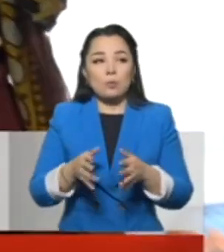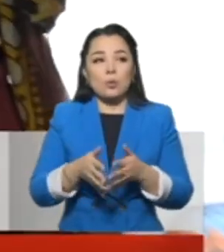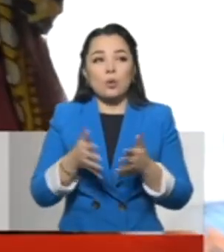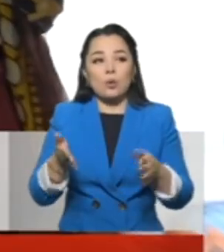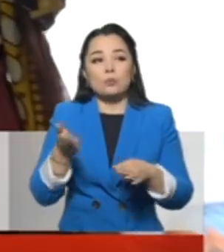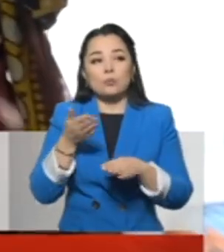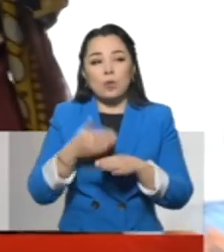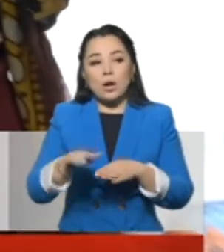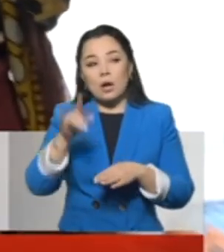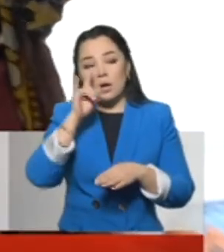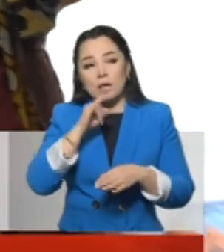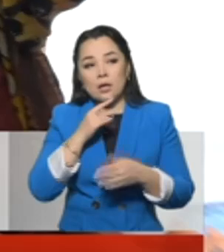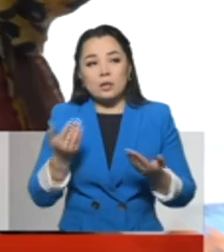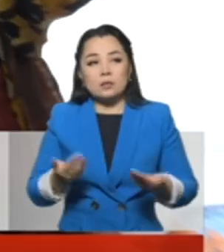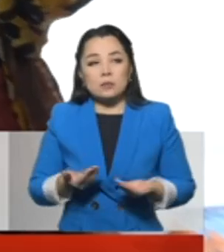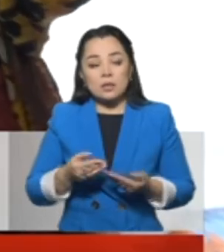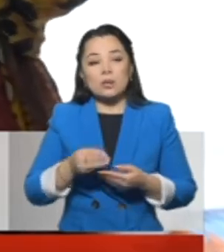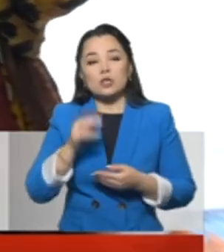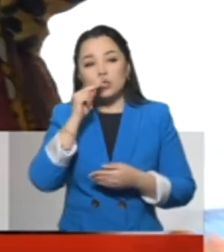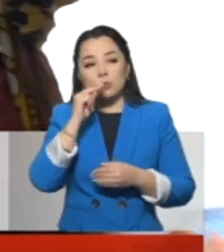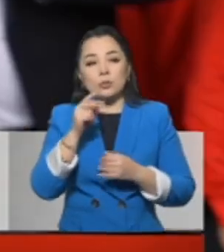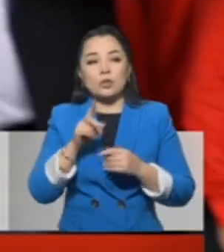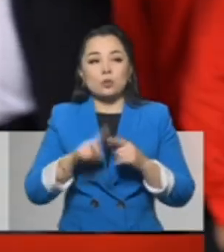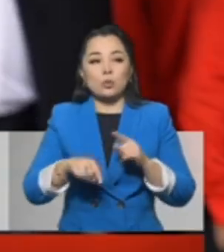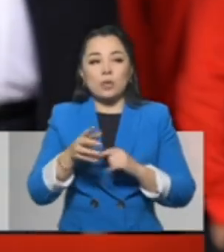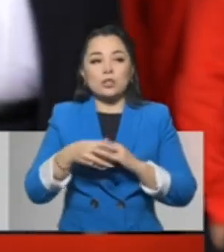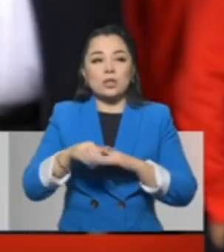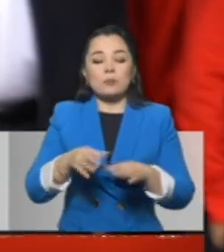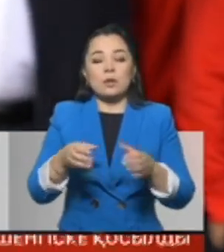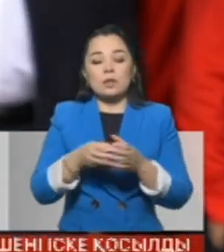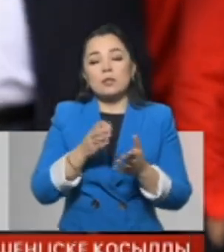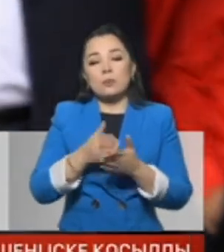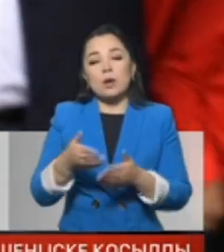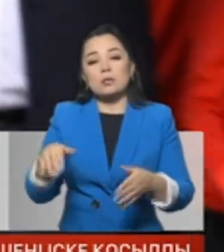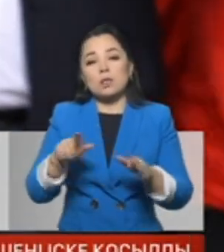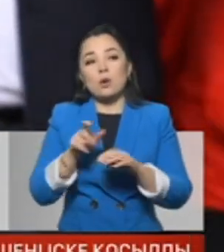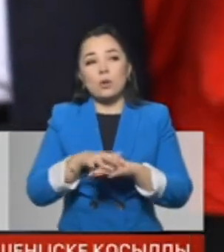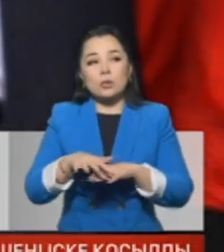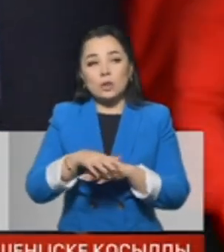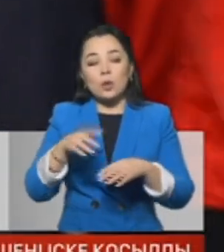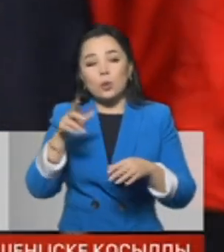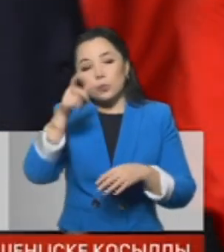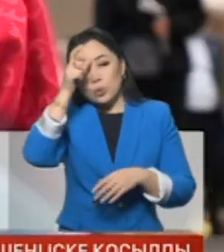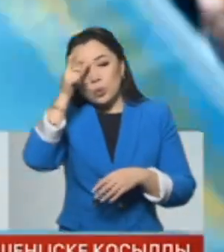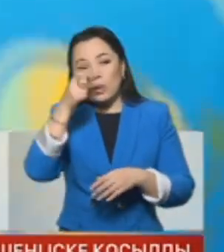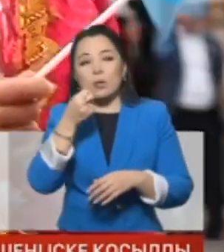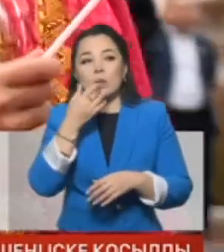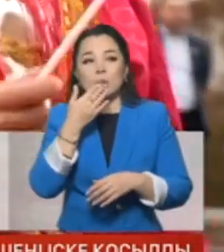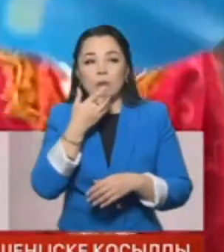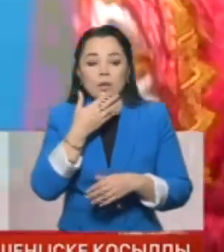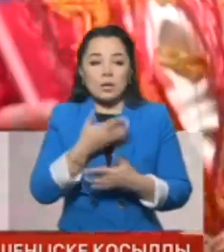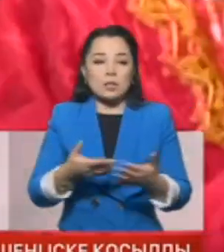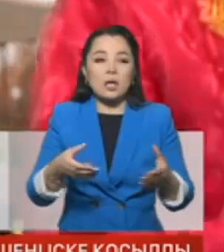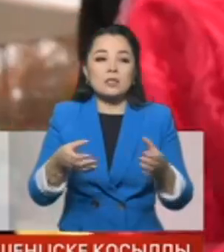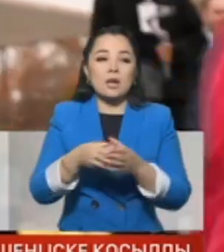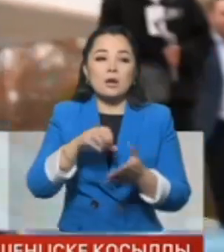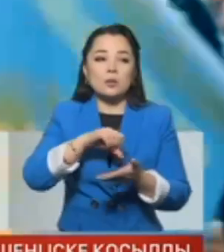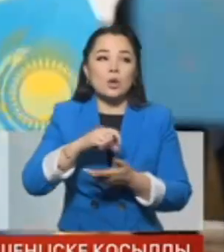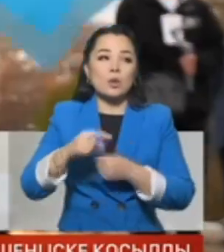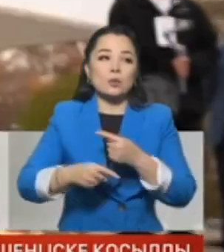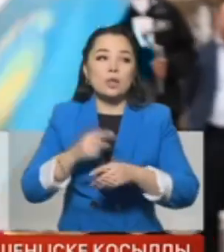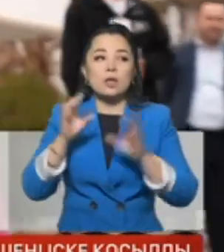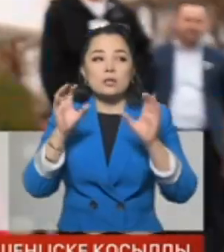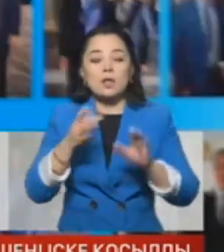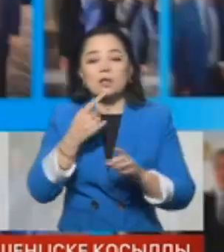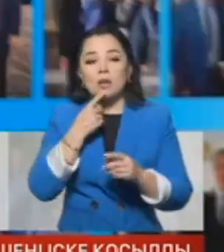бөлігі Қазақстанды елім, Шымкентті туған жерім деп санайды. Тау халқы бүгінде түрік этномәдени орталығы маңайына топтасқан, салт-дәстүрі